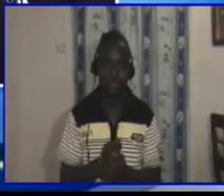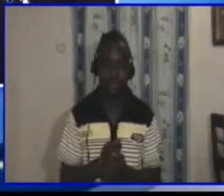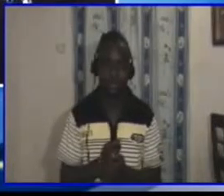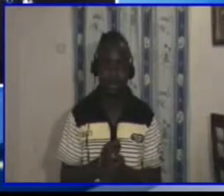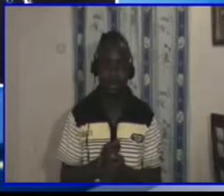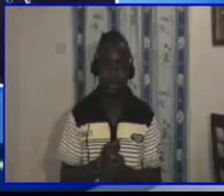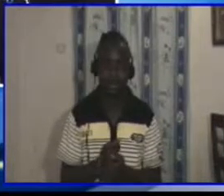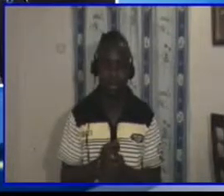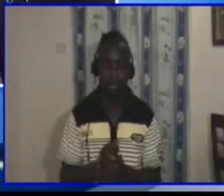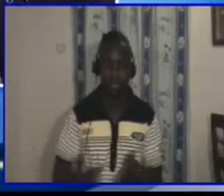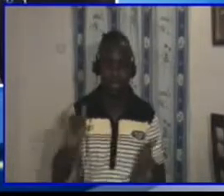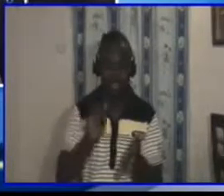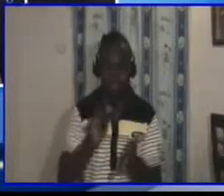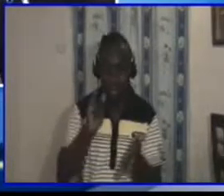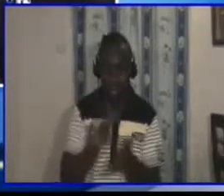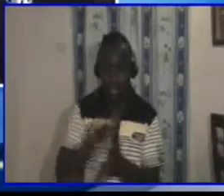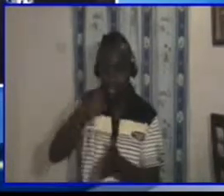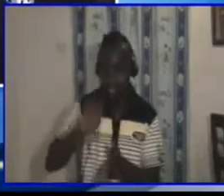nati nel peccato